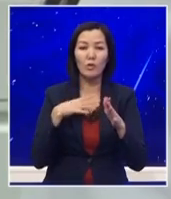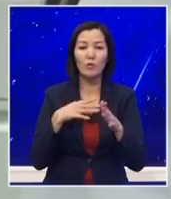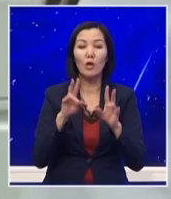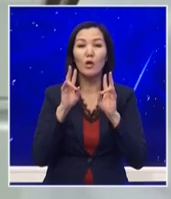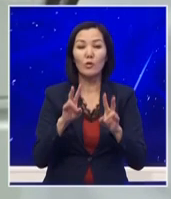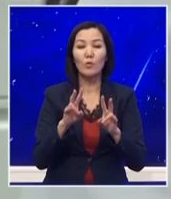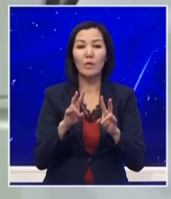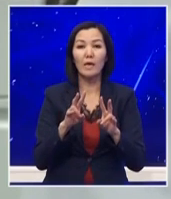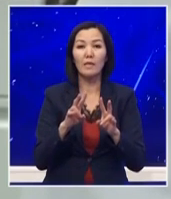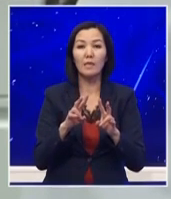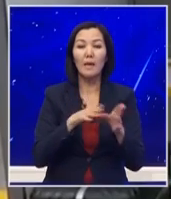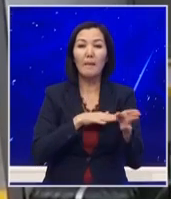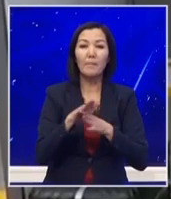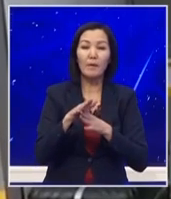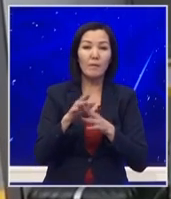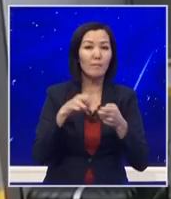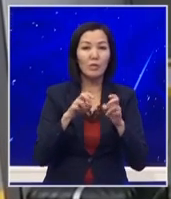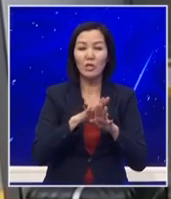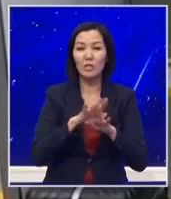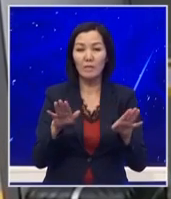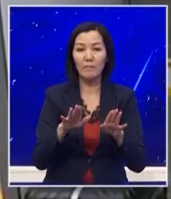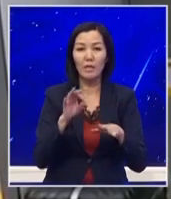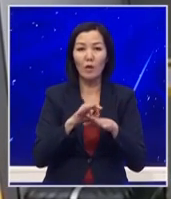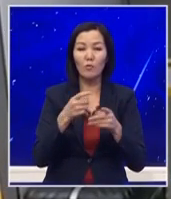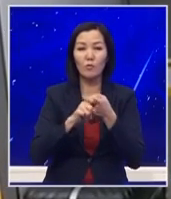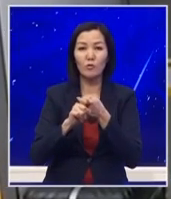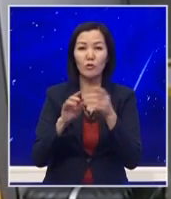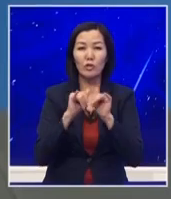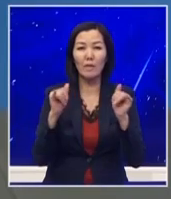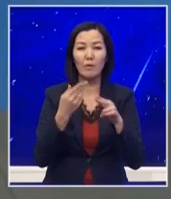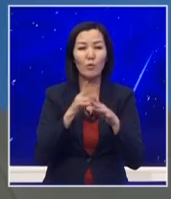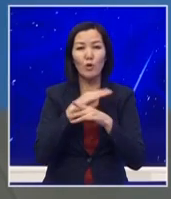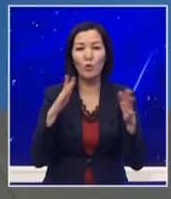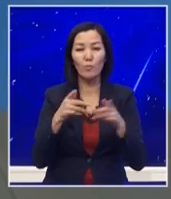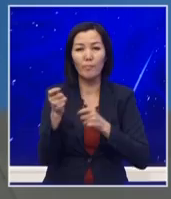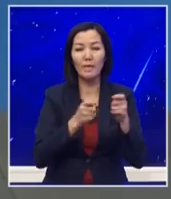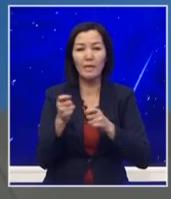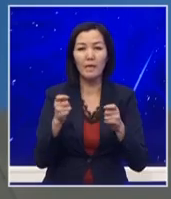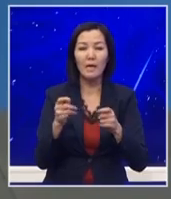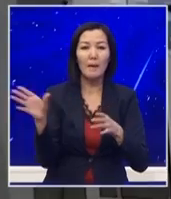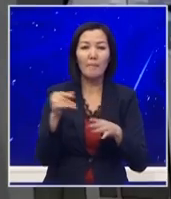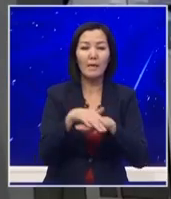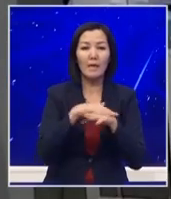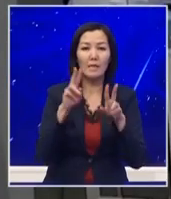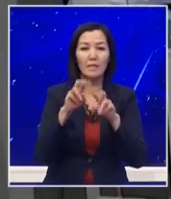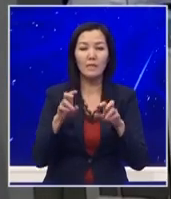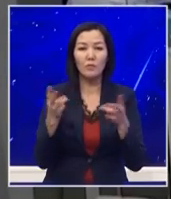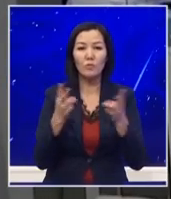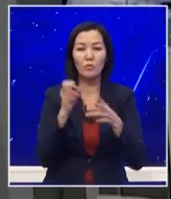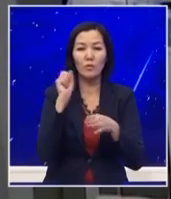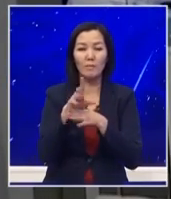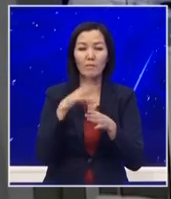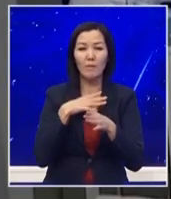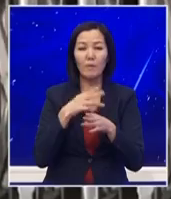де бұл мәселені түбегейлі шеше алмайды. Өйткені қалада індетті жұқтыру жағдайы көбейген. Билік барлық Сеул тұрғындарына тексеруден өтуге тапсырма